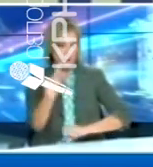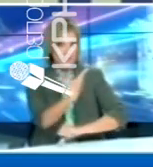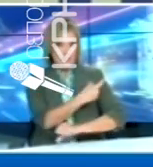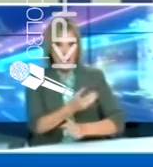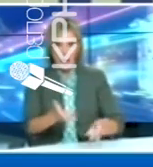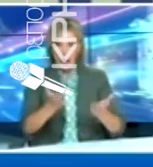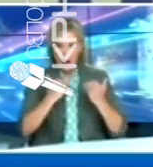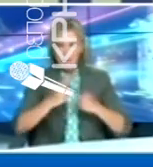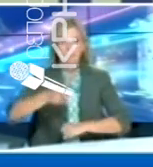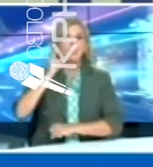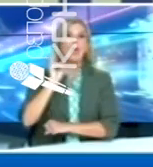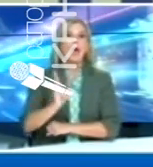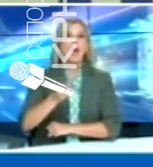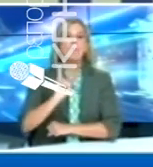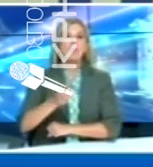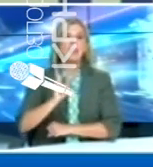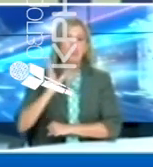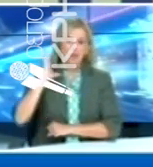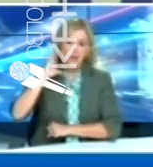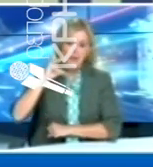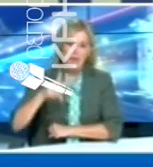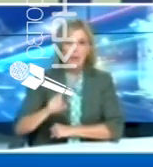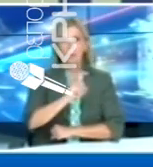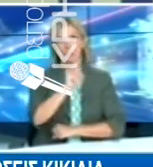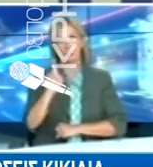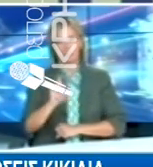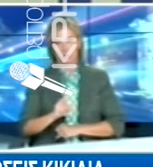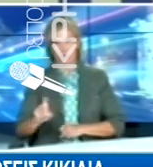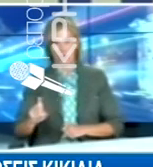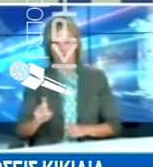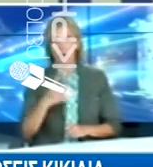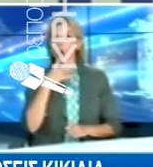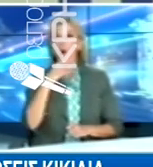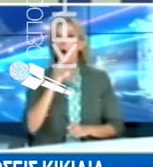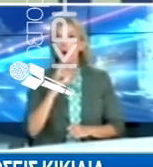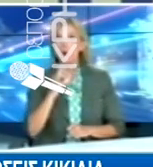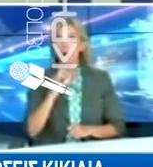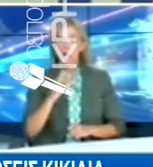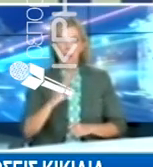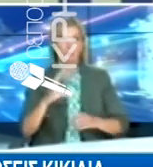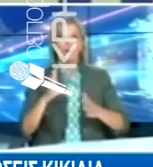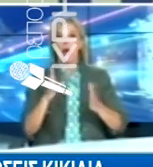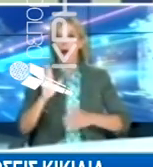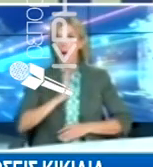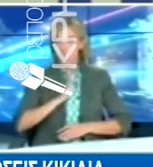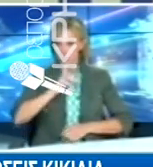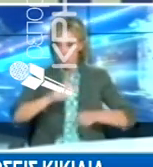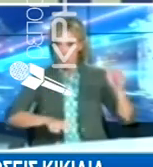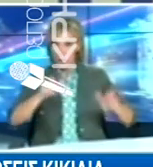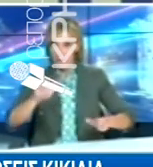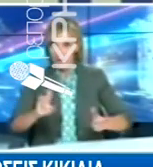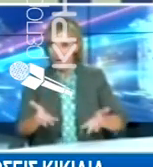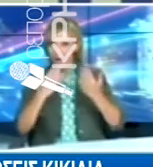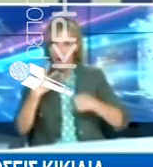ότι μιλάμε για μια πανδημία των ανεμβολίαστων ως προς τη βαριά νόσηση και διασωλήνωση.